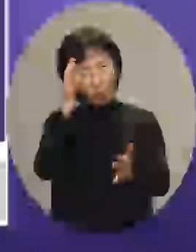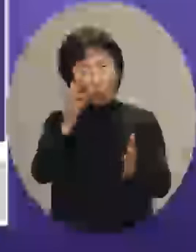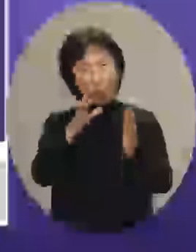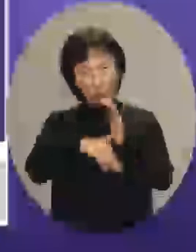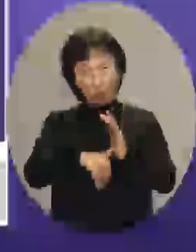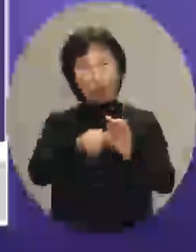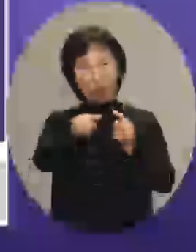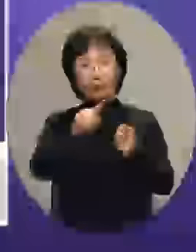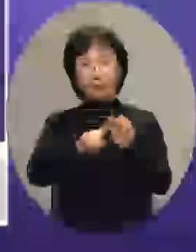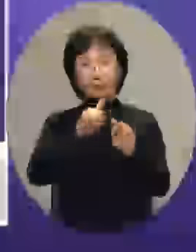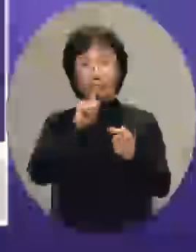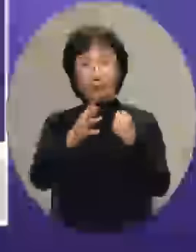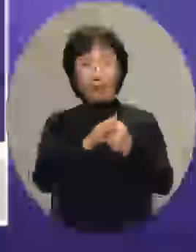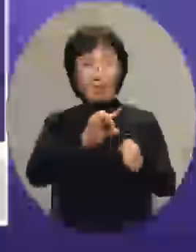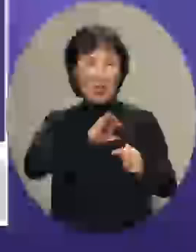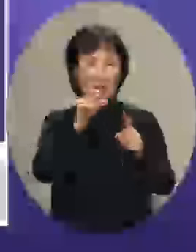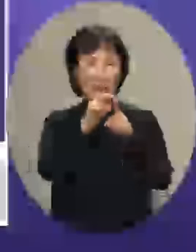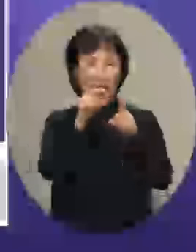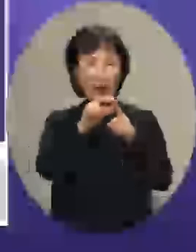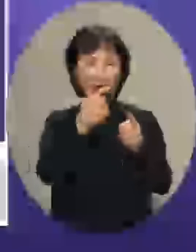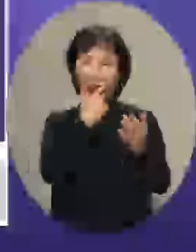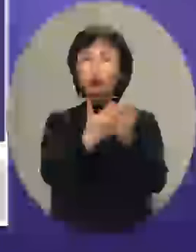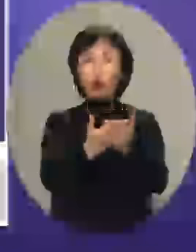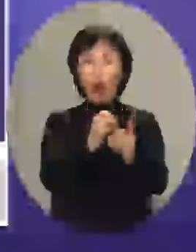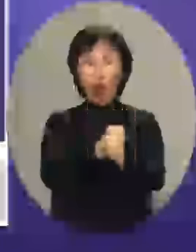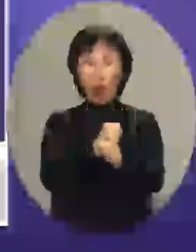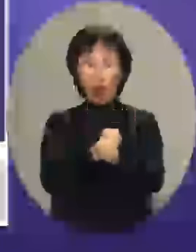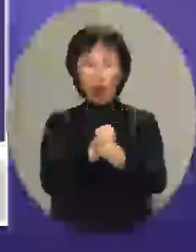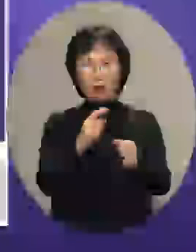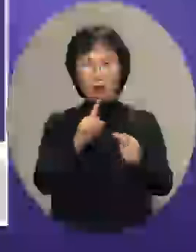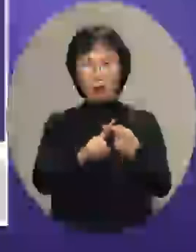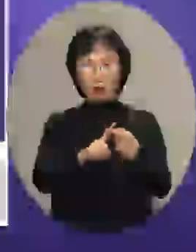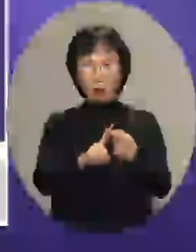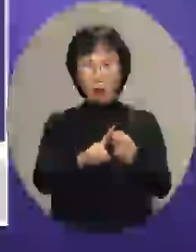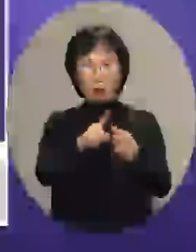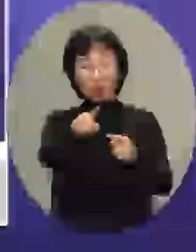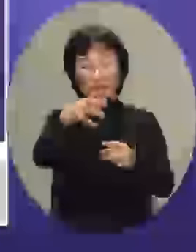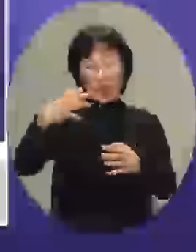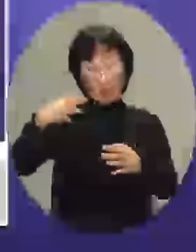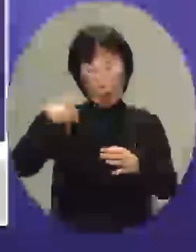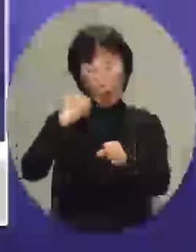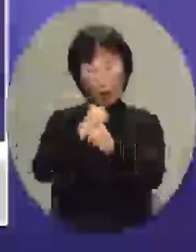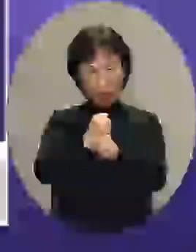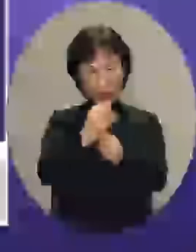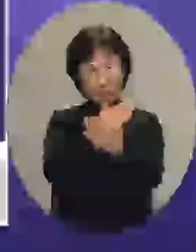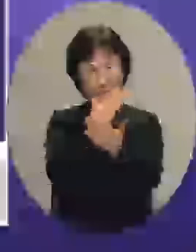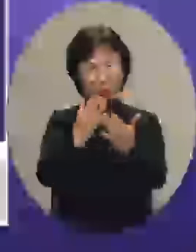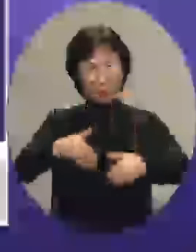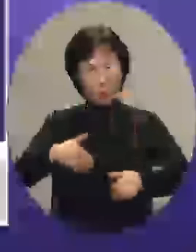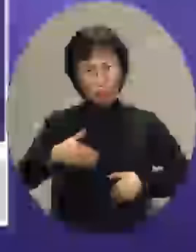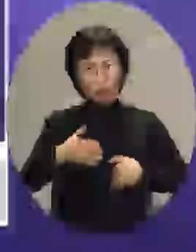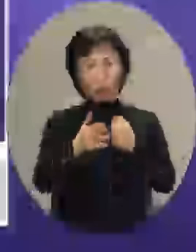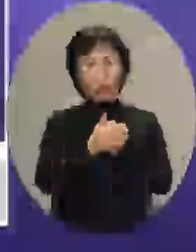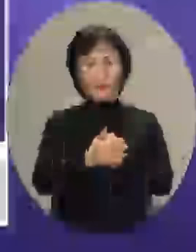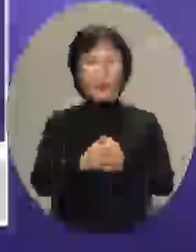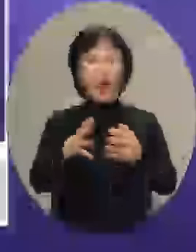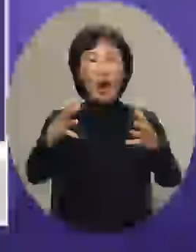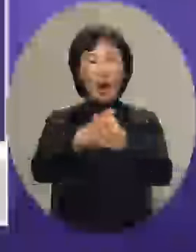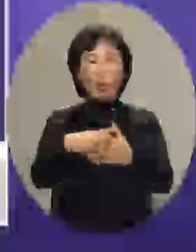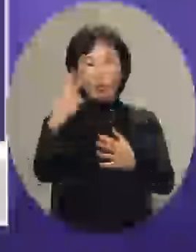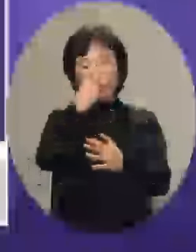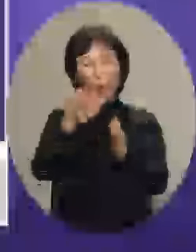아니고. 아니 그 명칭이 왜 중요하지 않습니까? 명칭이 검과 검찰과 그 해경이 역할을 같이 수사를 규정하는 겁니다. 건데 합동수사본부장이라고